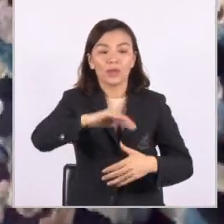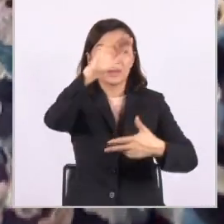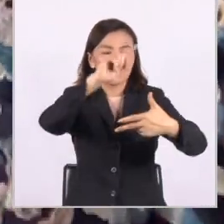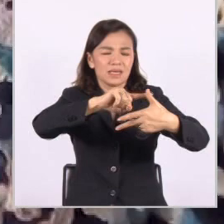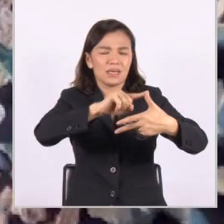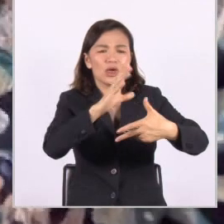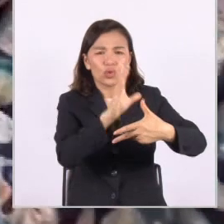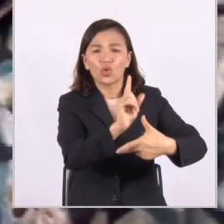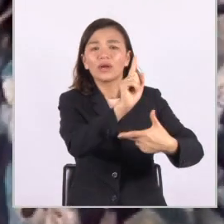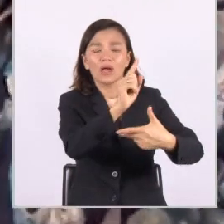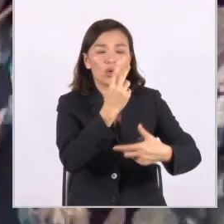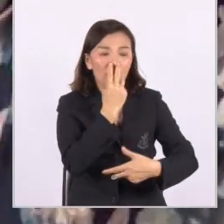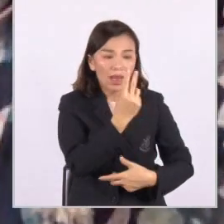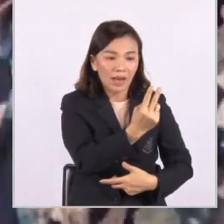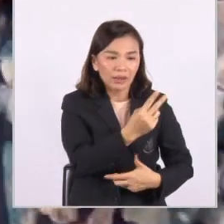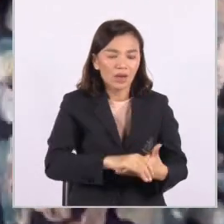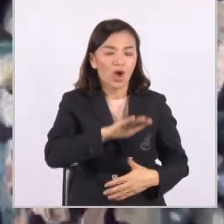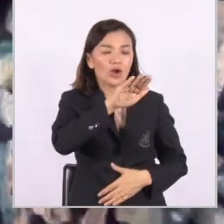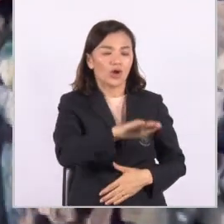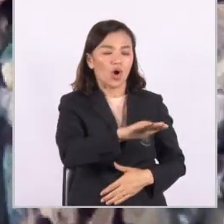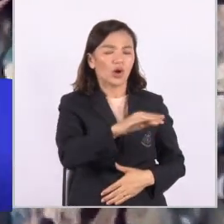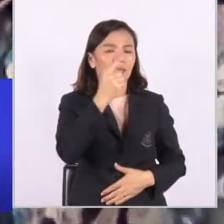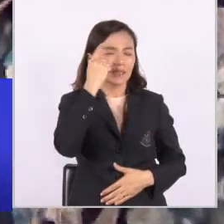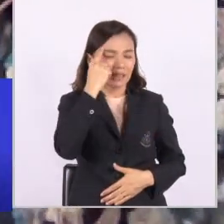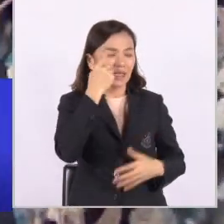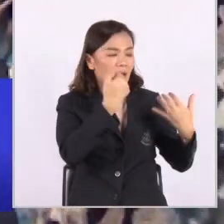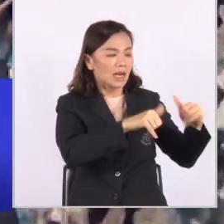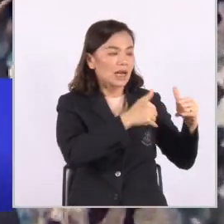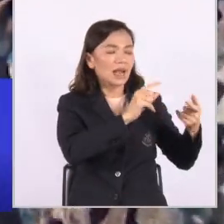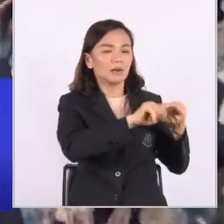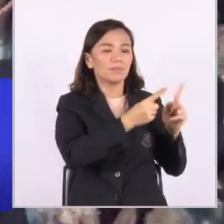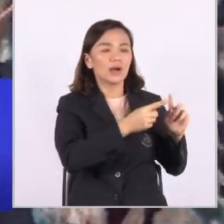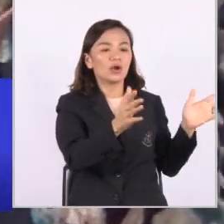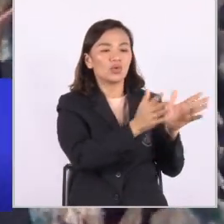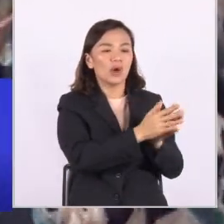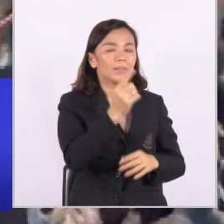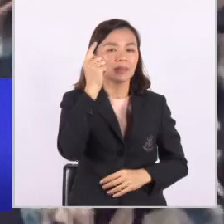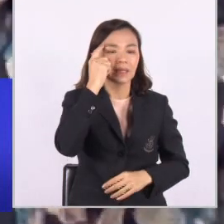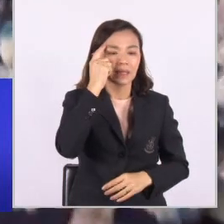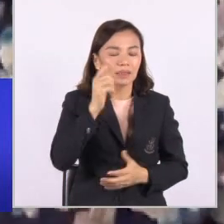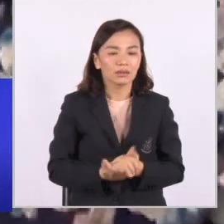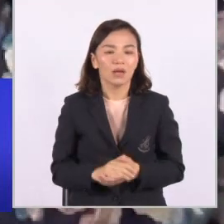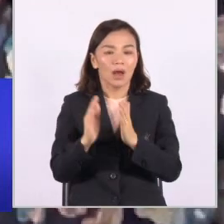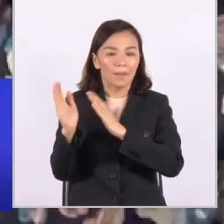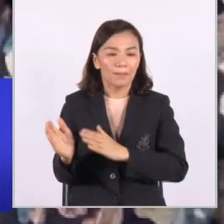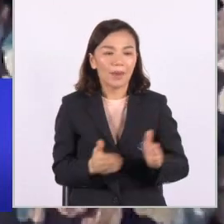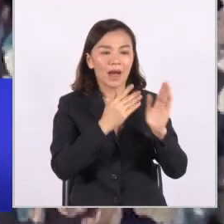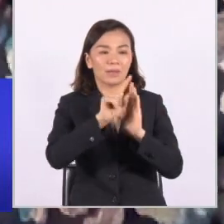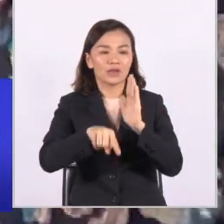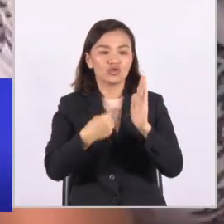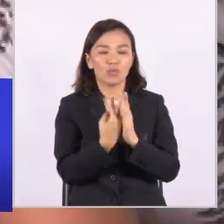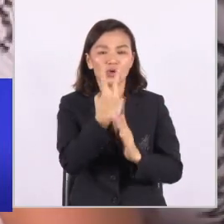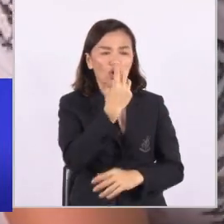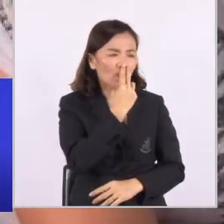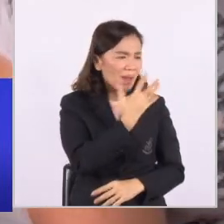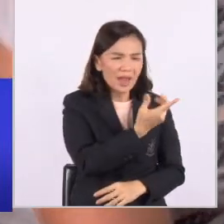ดียวส่วนน้องกันคิดว่าไปเล่นกับเพื่อนข้างบ้านที่เคยไปเล่นเป็นประจำว่าอย่างนั้นปรากฏว่าเวลาผ่านไปกว่า2ชั่วโมงฮะไม่เจอน้องไม่เ